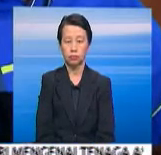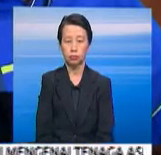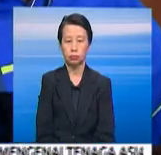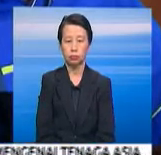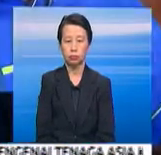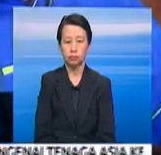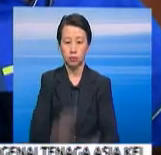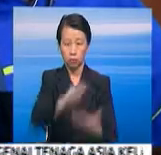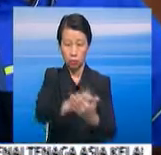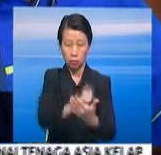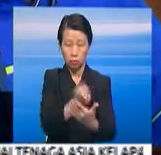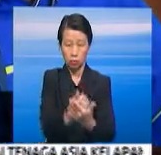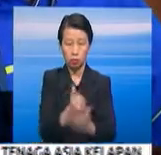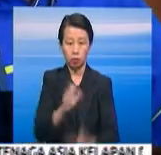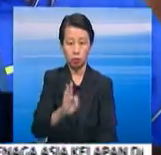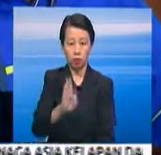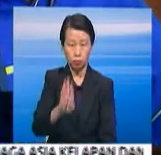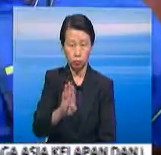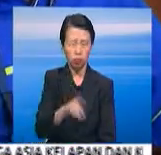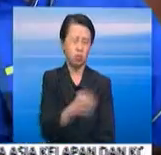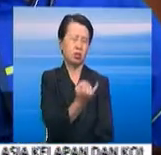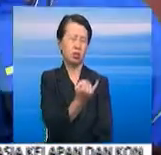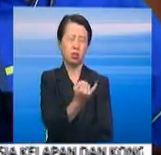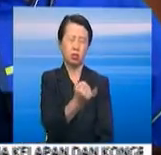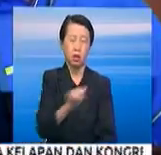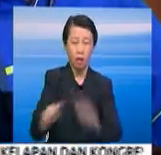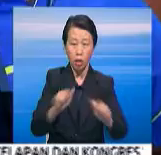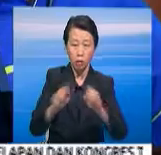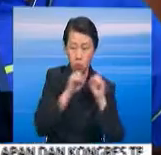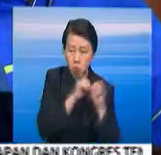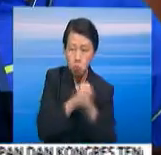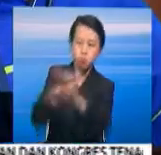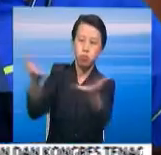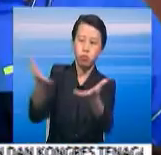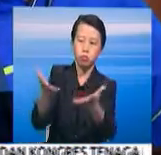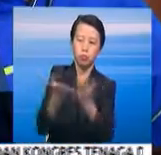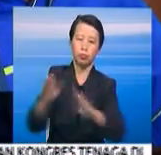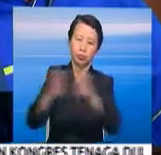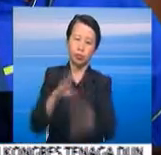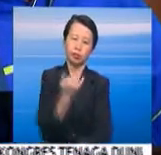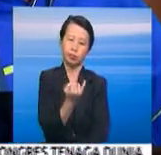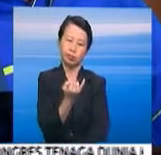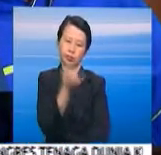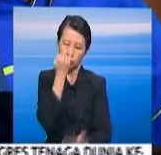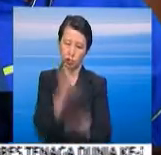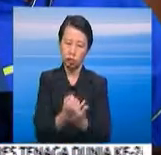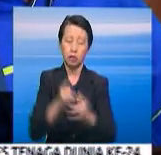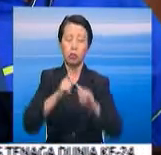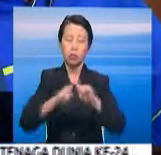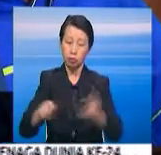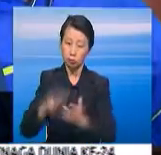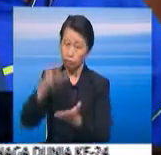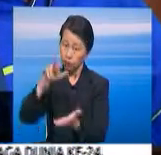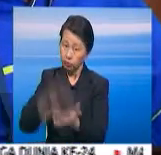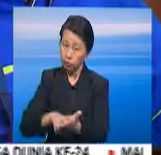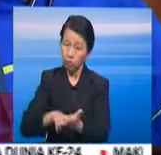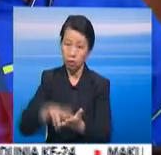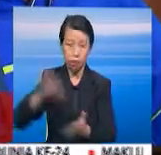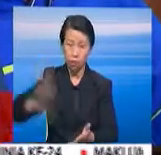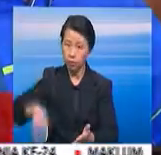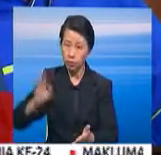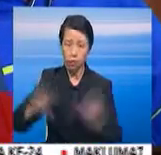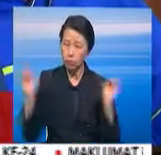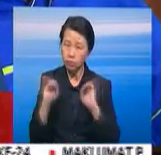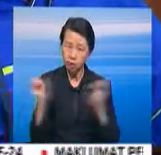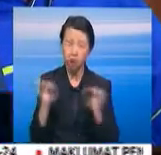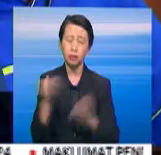Pemilik-pemilik akaun Facebook ni begitu aktif menyebarkan berita-berita sebegini, sedangkan kesahihan sebenarnya belum ada lagi